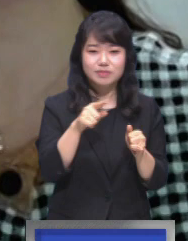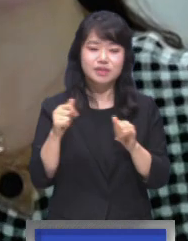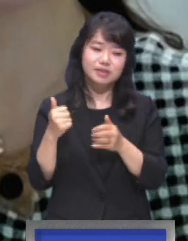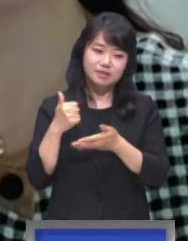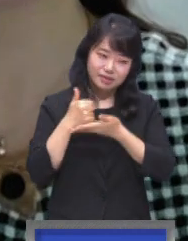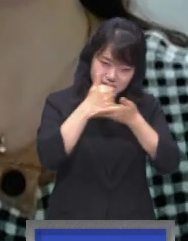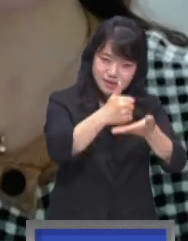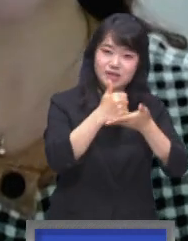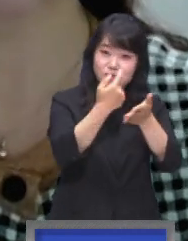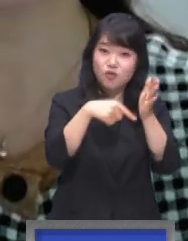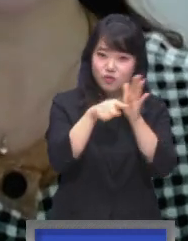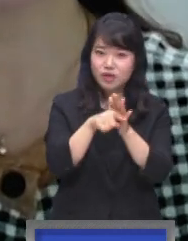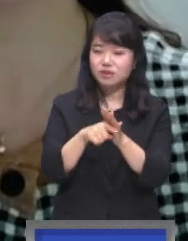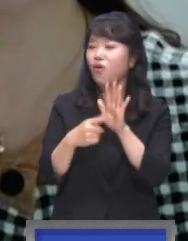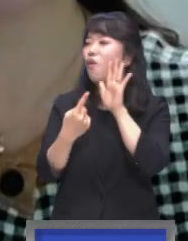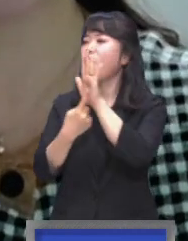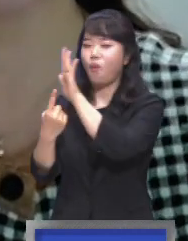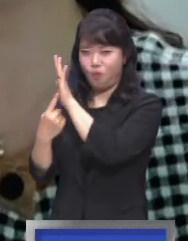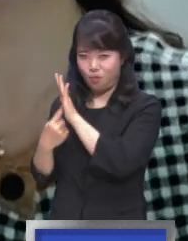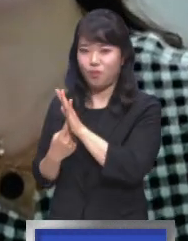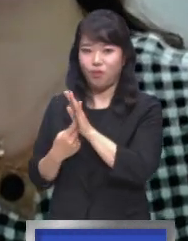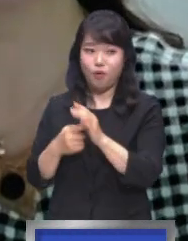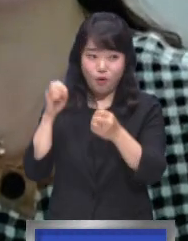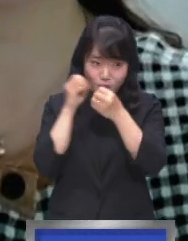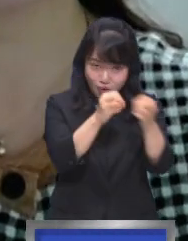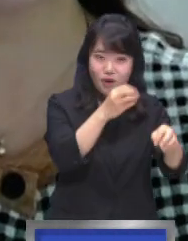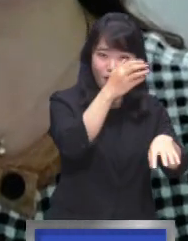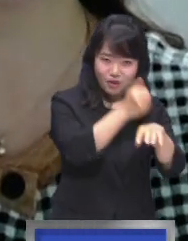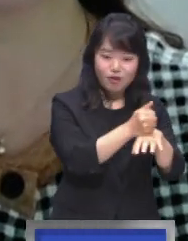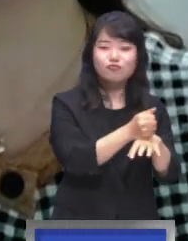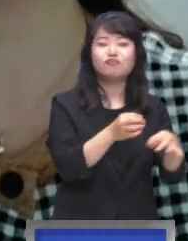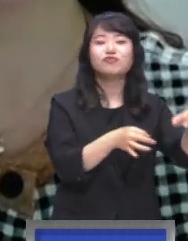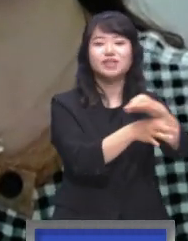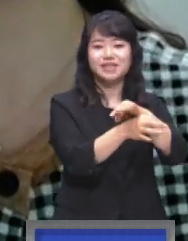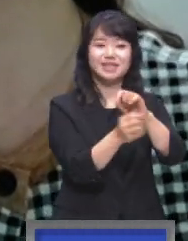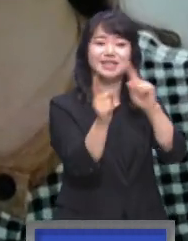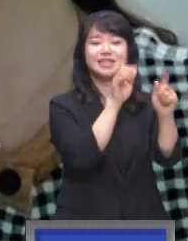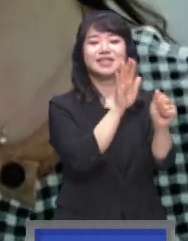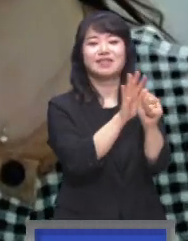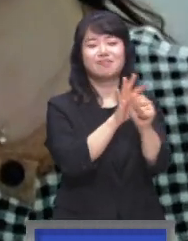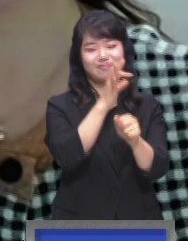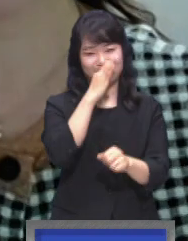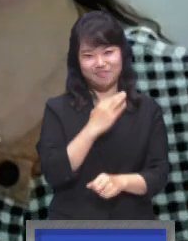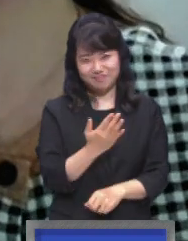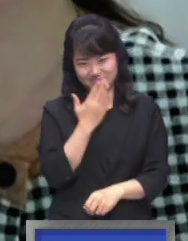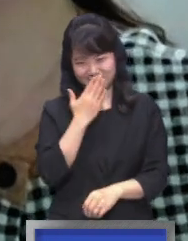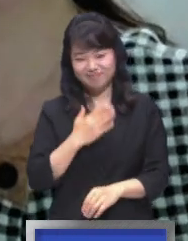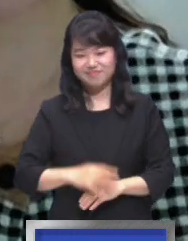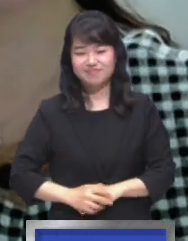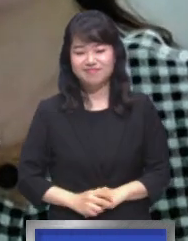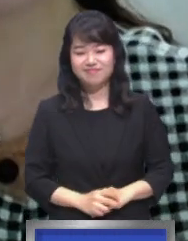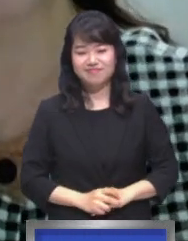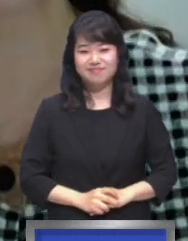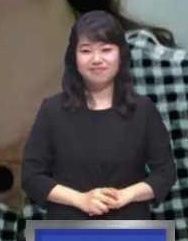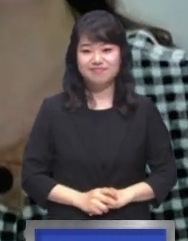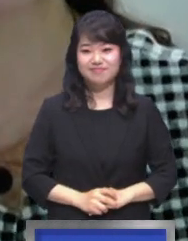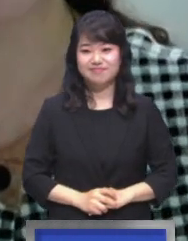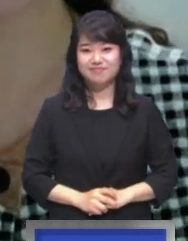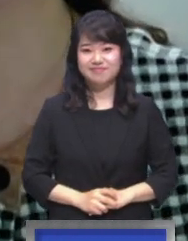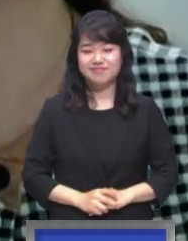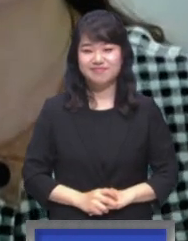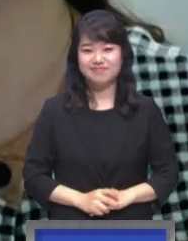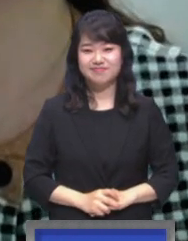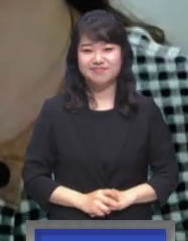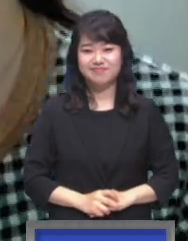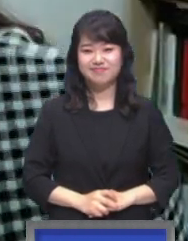확산하는 것도 소상공인들을 돕고 지역 경제를 활성화하는 데 도움을 줄수 있을 것 같습니다.